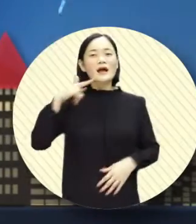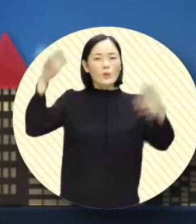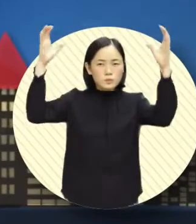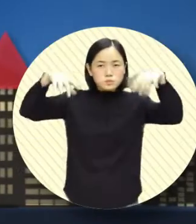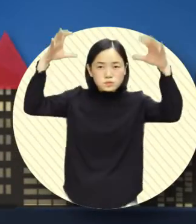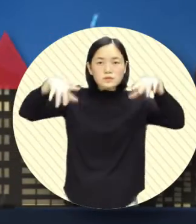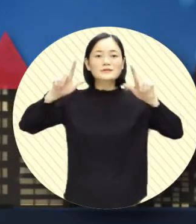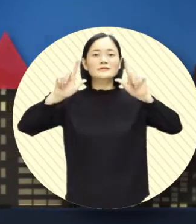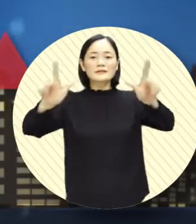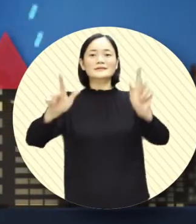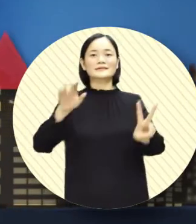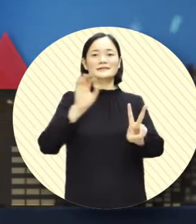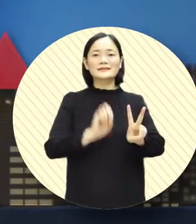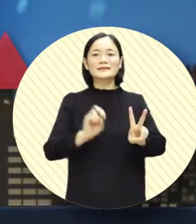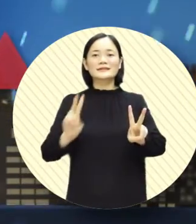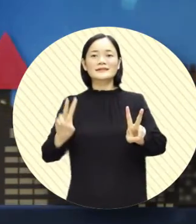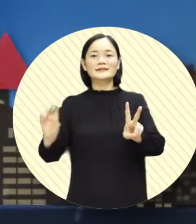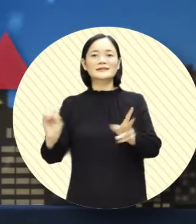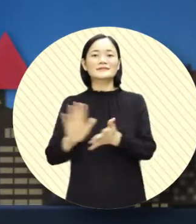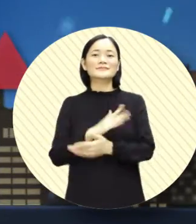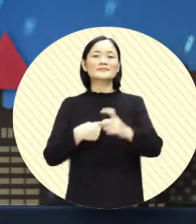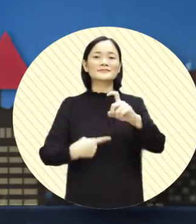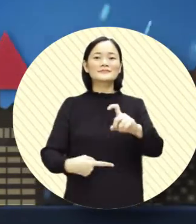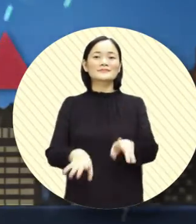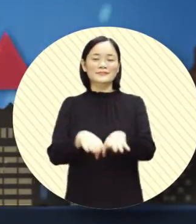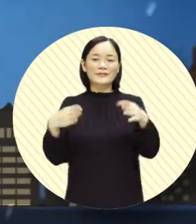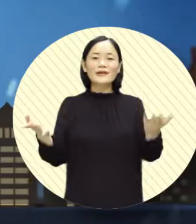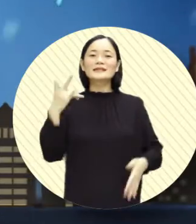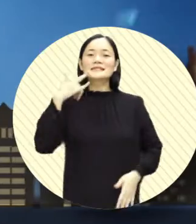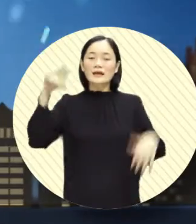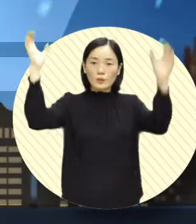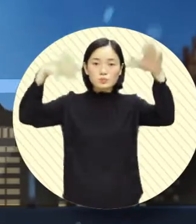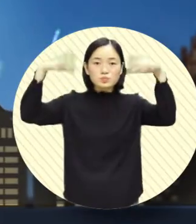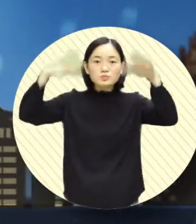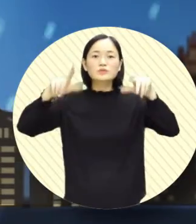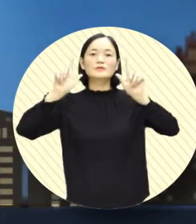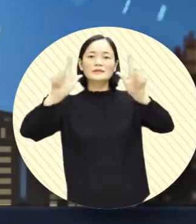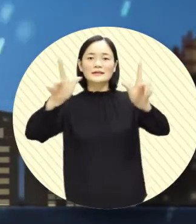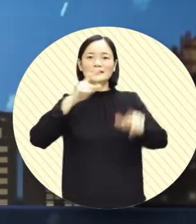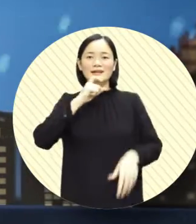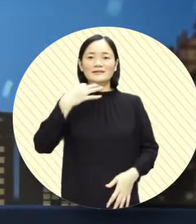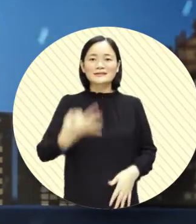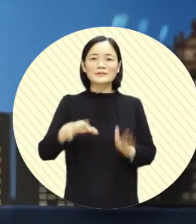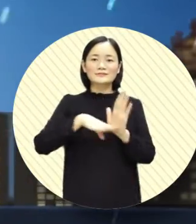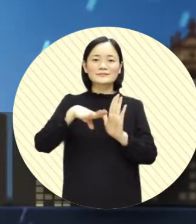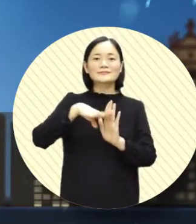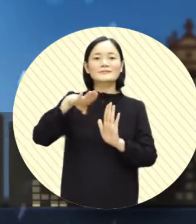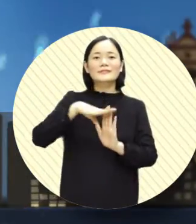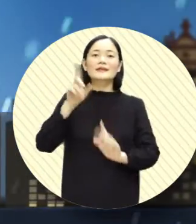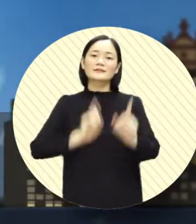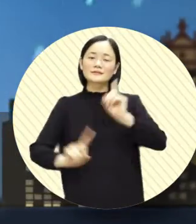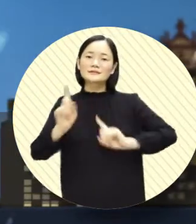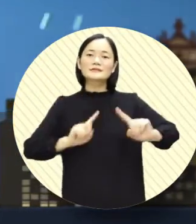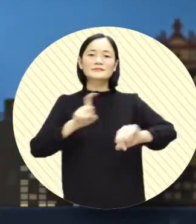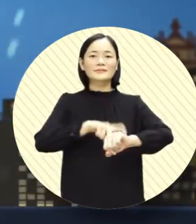新暴雨警告信号系统于2020年9月1日正式生效，而新生效的暴雨警告信号设有三个级别。